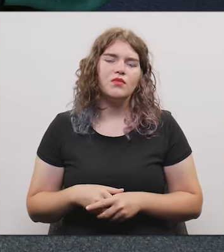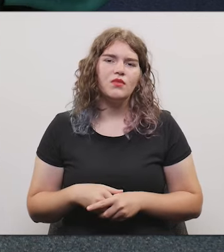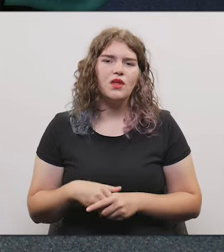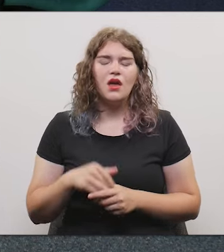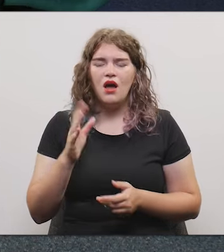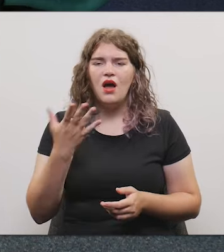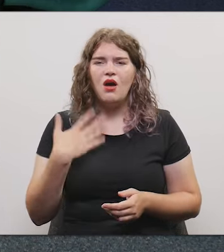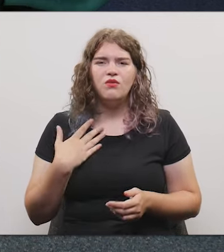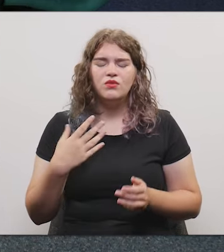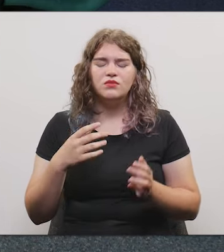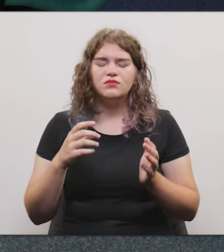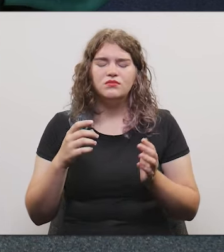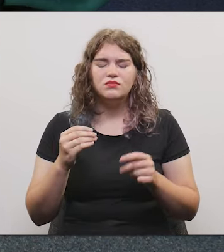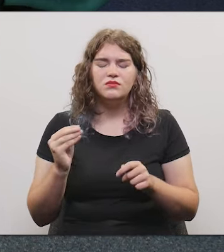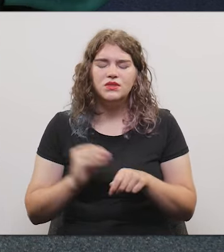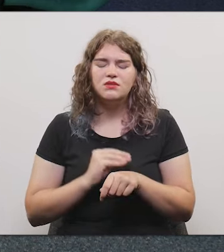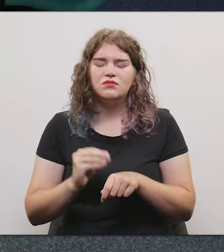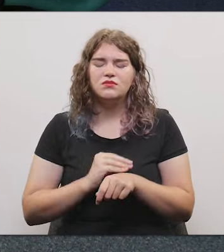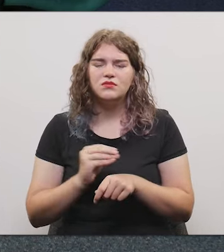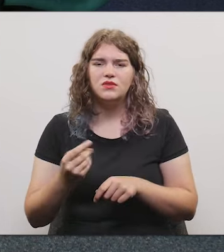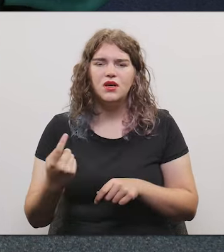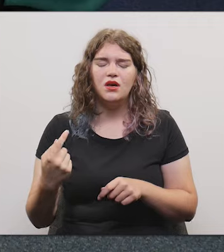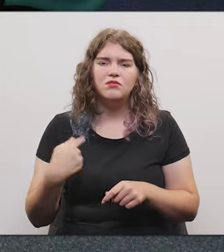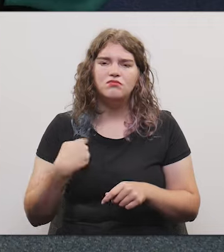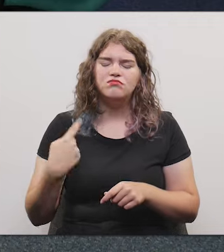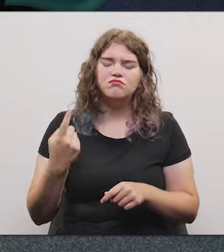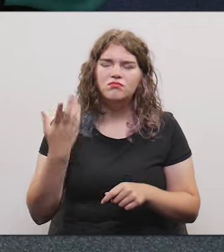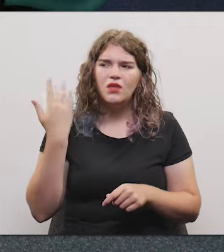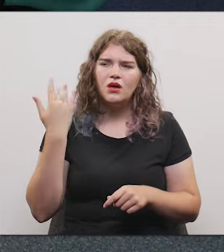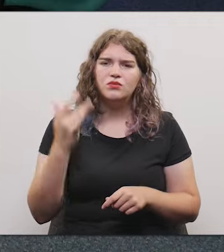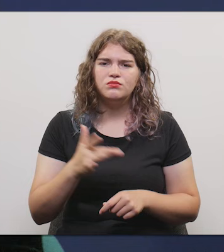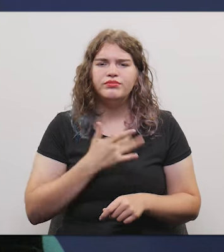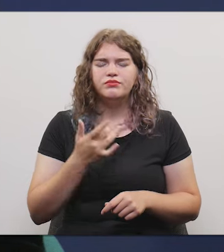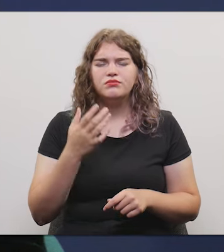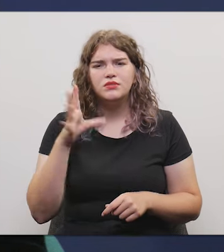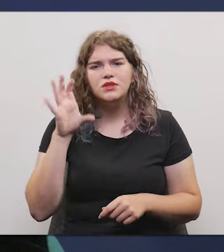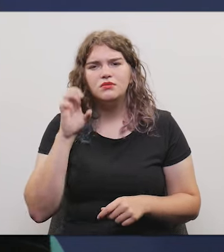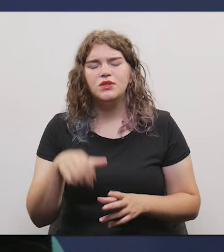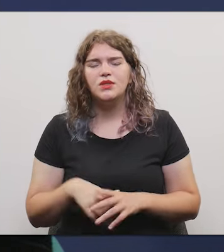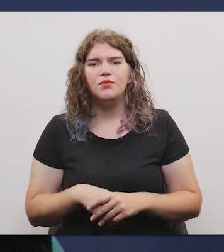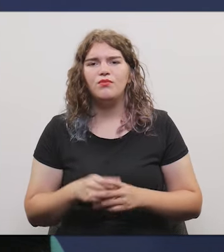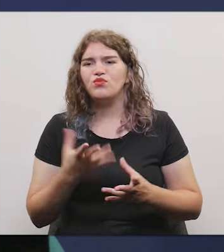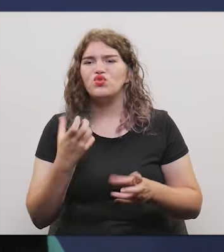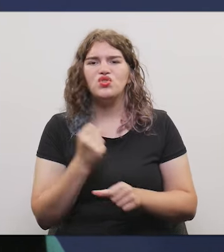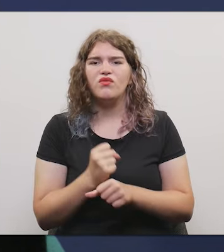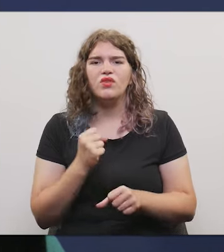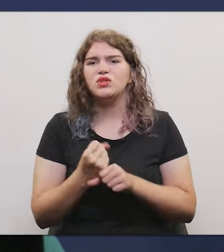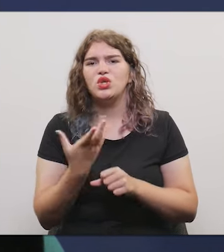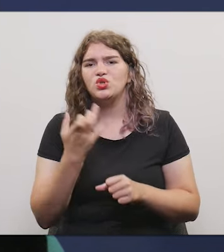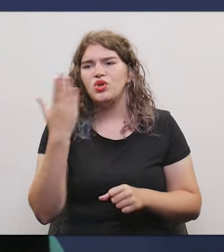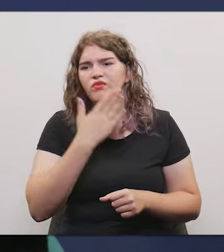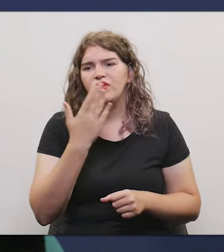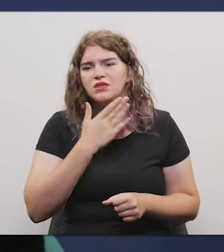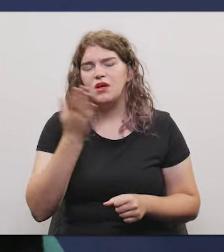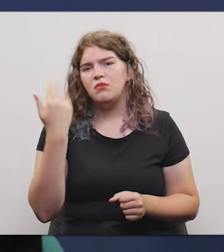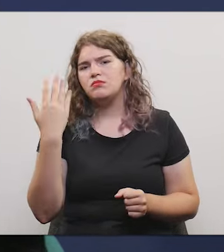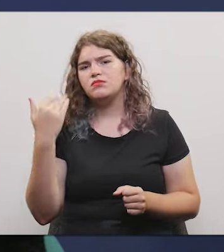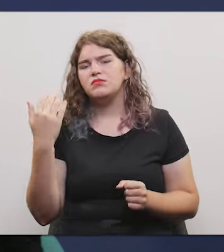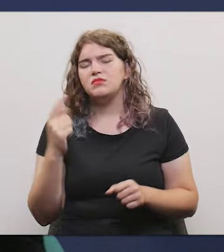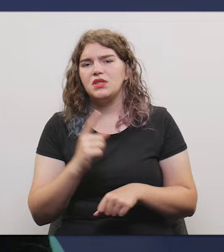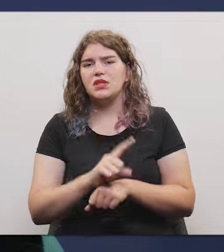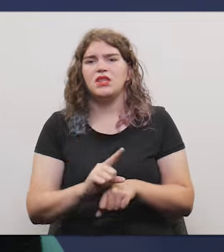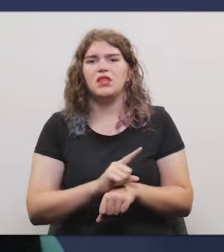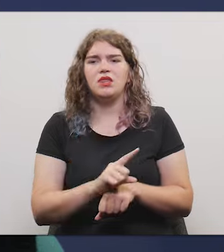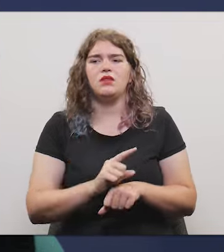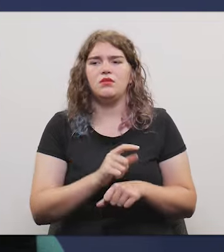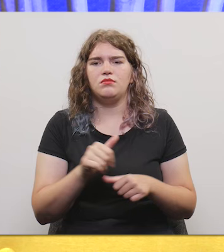zic că a avut un impact foarte mare în viața mea încă de atunci. Elena, ce făceai cu ceea ce învățai